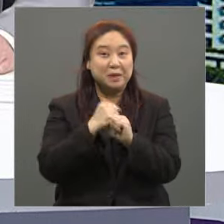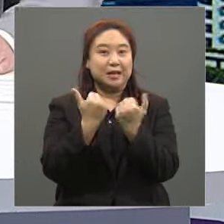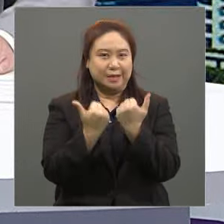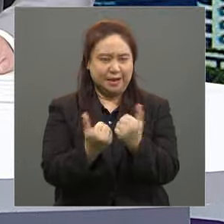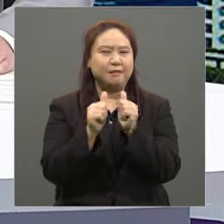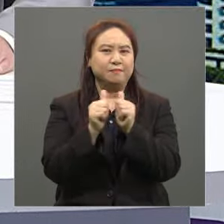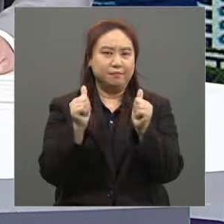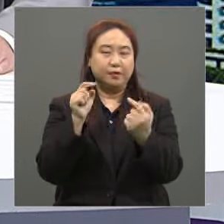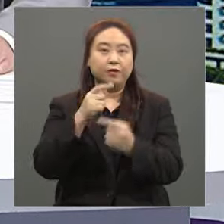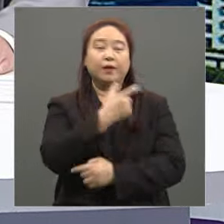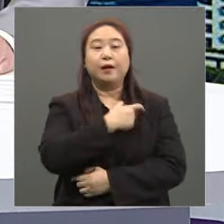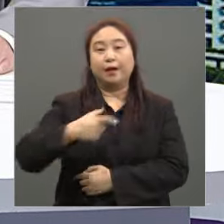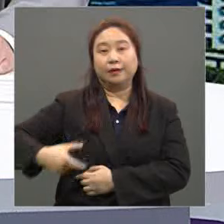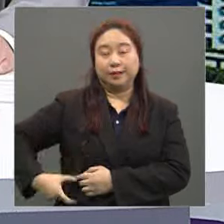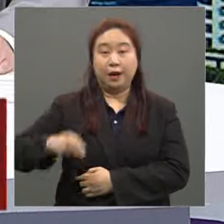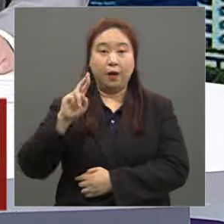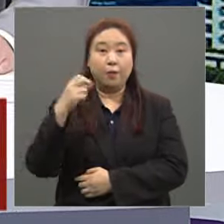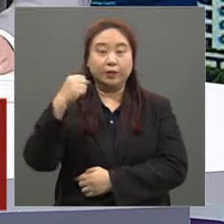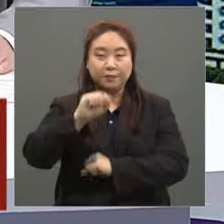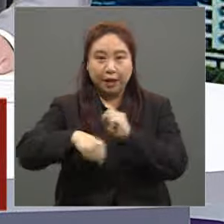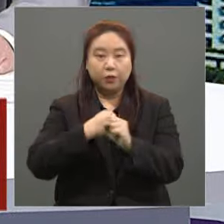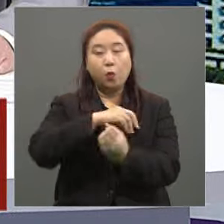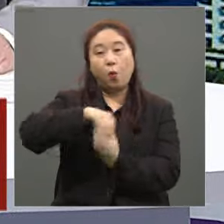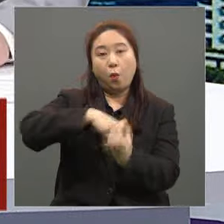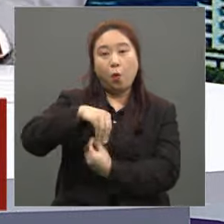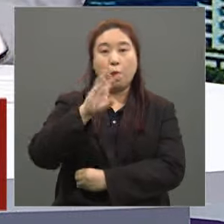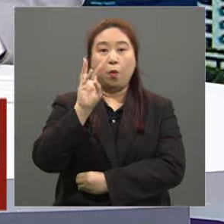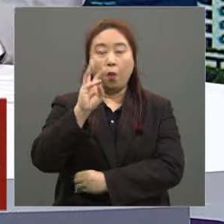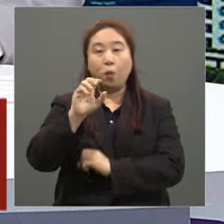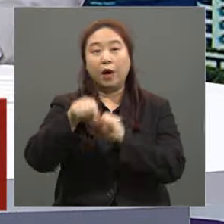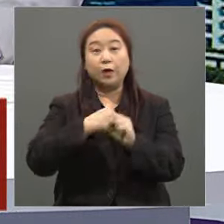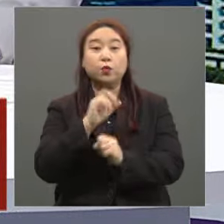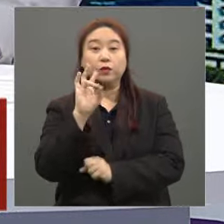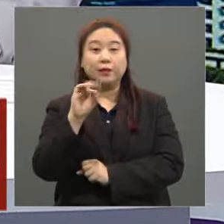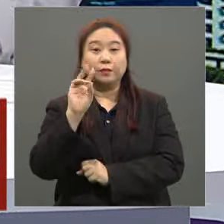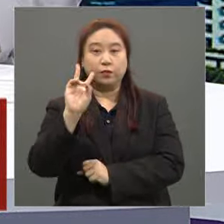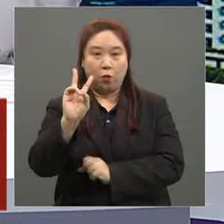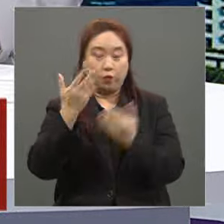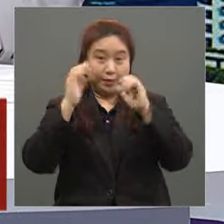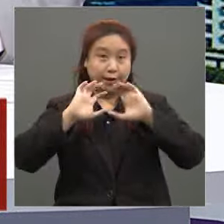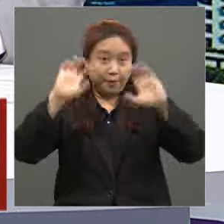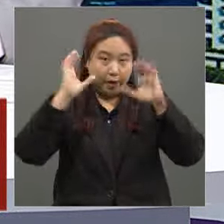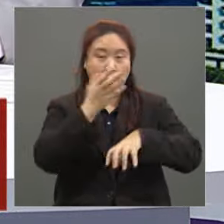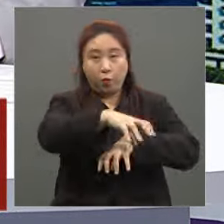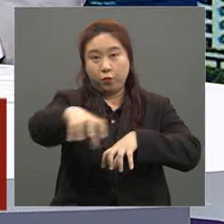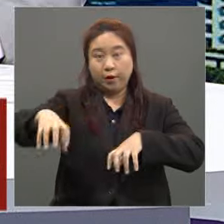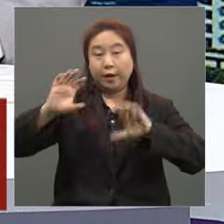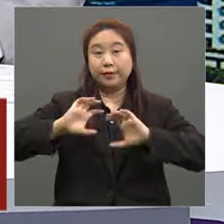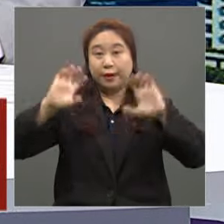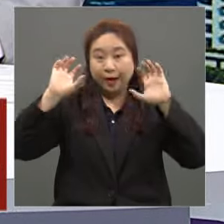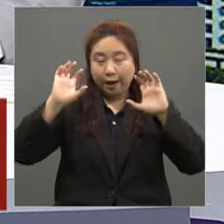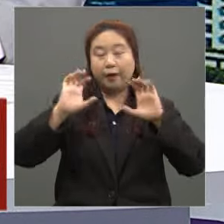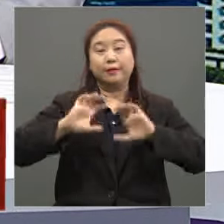สมเด็จพระเจ้าอยู่หัวทรงเจริญพระชนพรรษาครบ 6รอบ 72พรรษาครับรัฐบาลขอความร่วมมือทุกหน่วยงานรัฐราชการและ